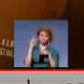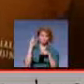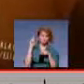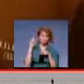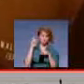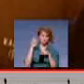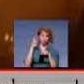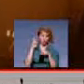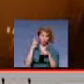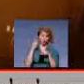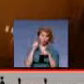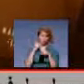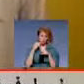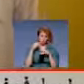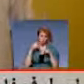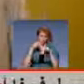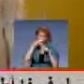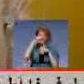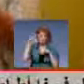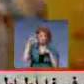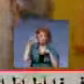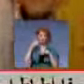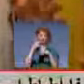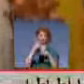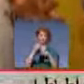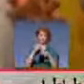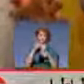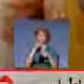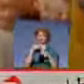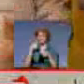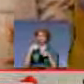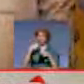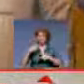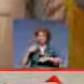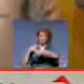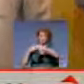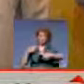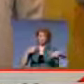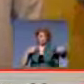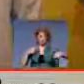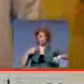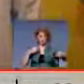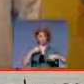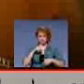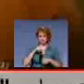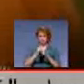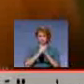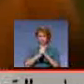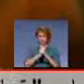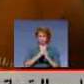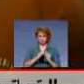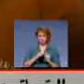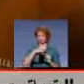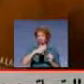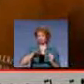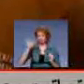ان يعني واحد قال لي الشيخ عمرو في اعلام الشيخ عمرو الله يبارك. واحد